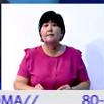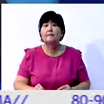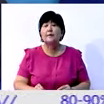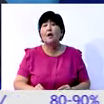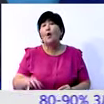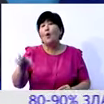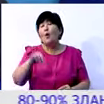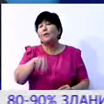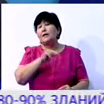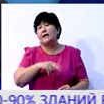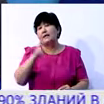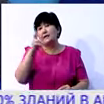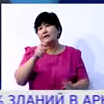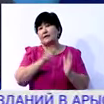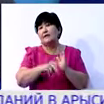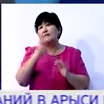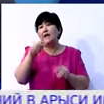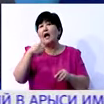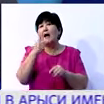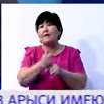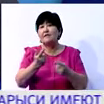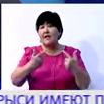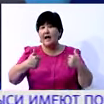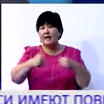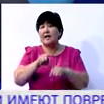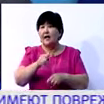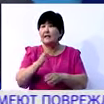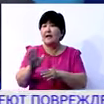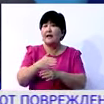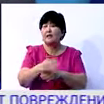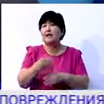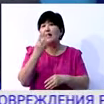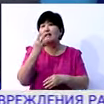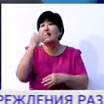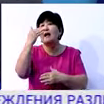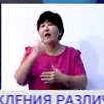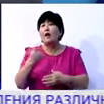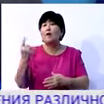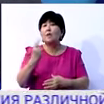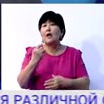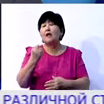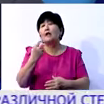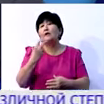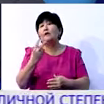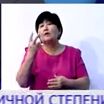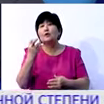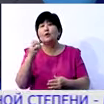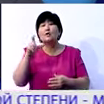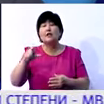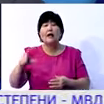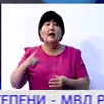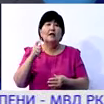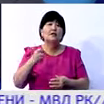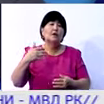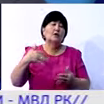В области работают 272 первичные организации. Они разделяются на три категории. Первая – от 3 до 300 членов, вторая – от 100